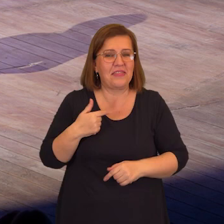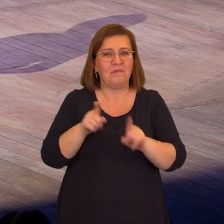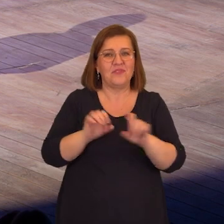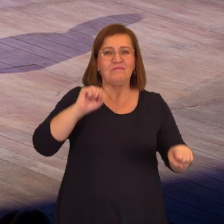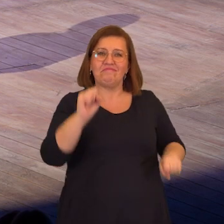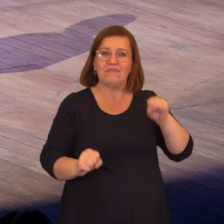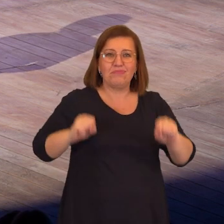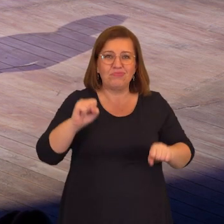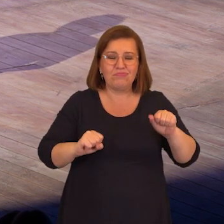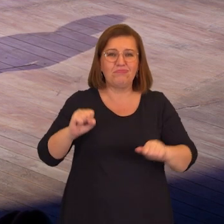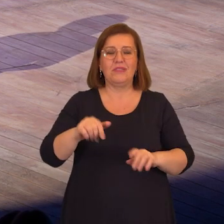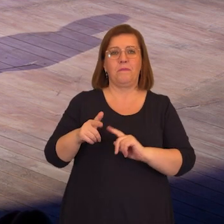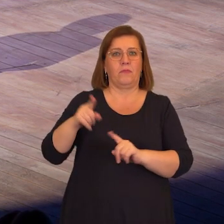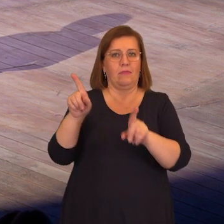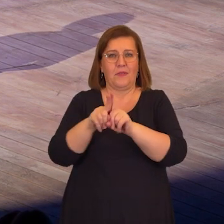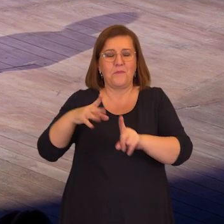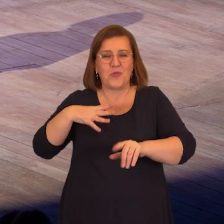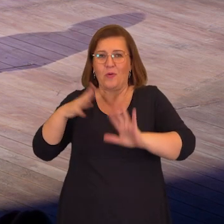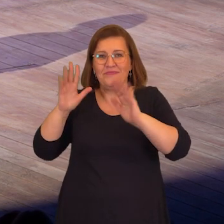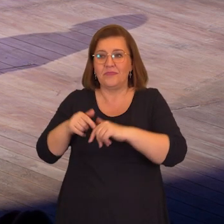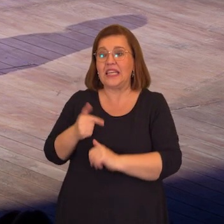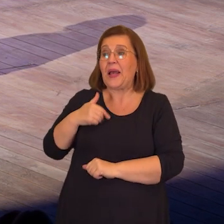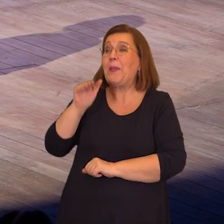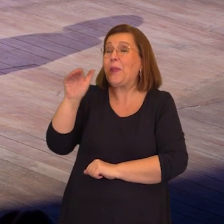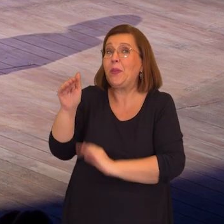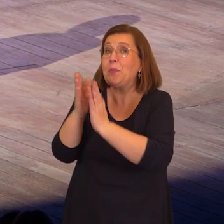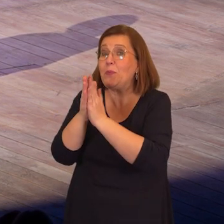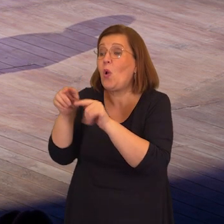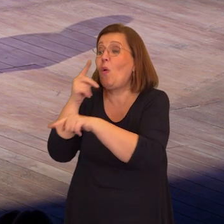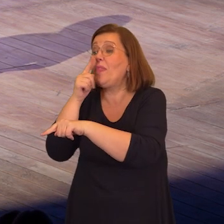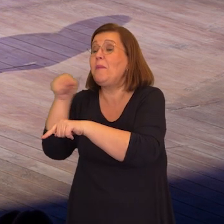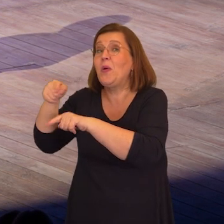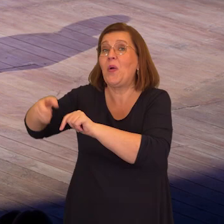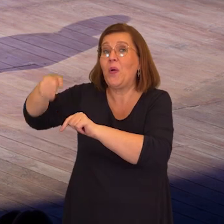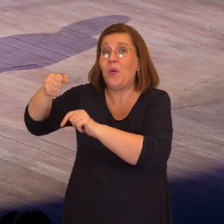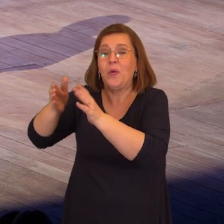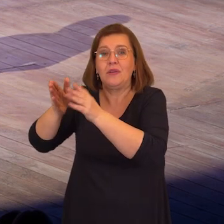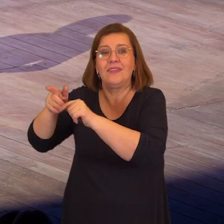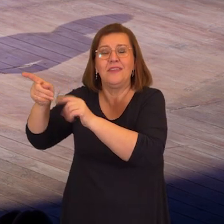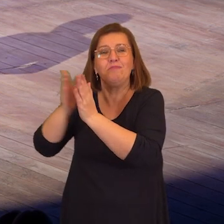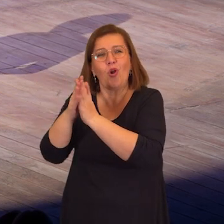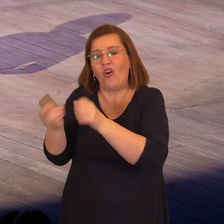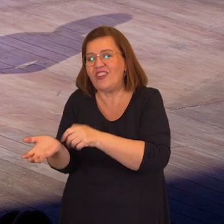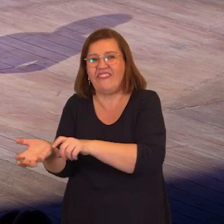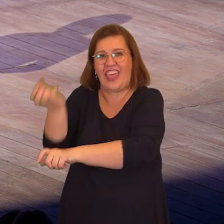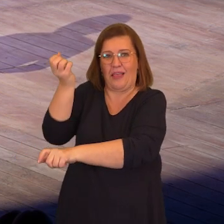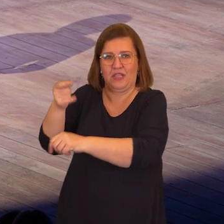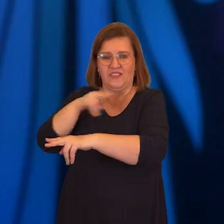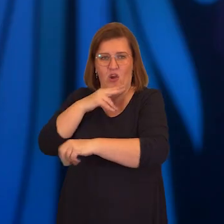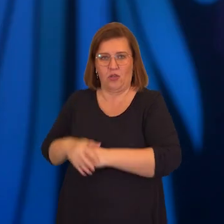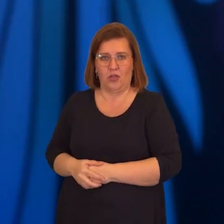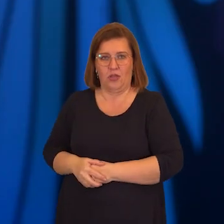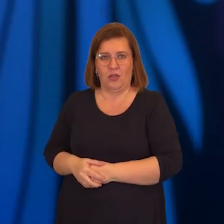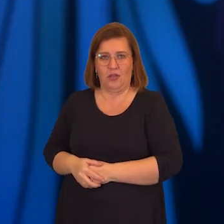panią uprzejmie, przepraszam, czy może pani wyjąć z wody to opakowanie po kabanosach? Jaka była